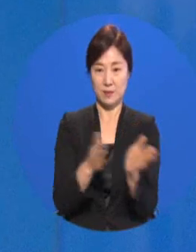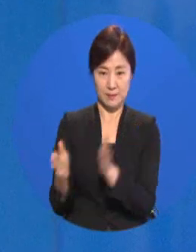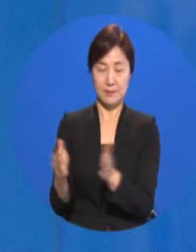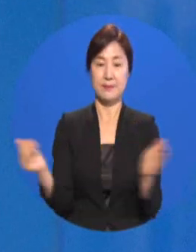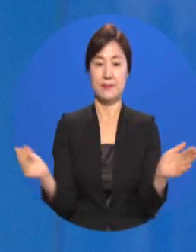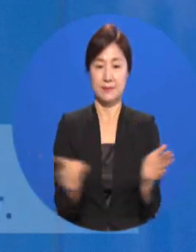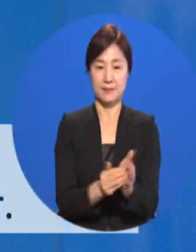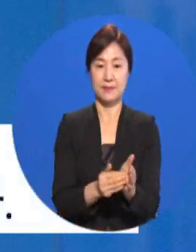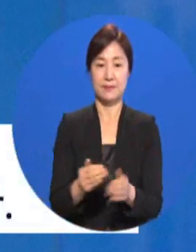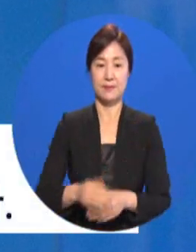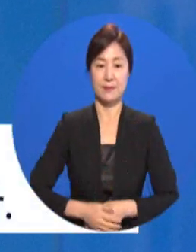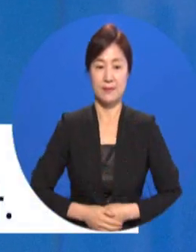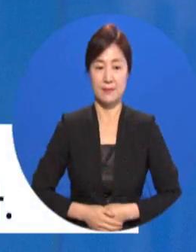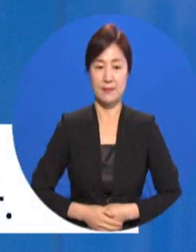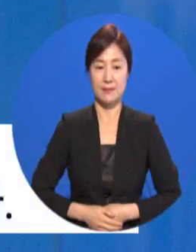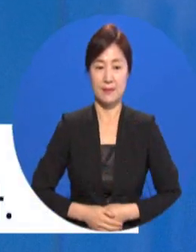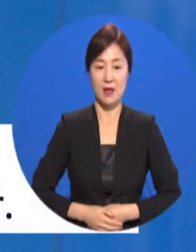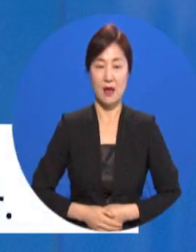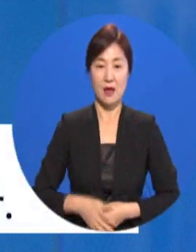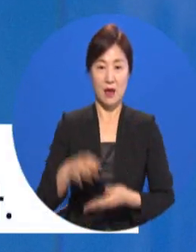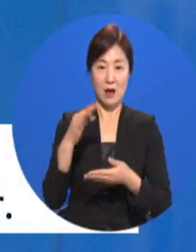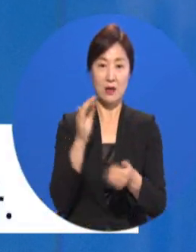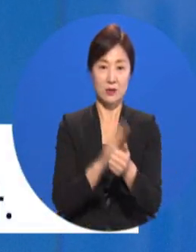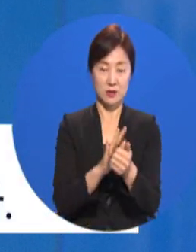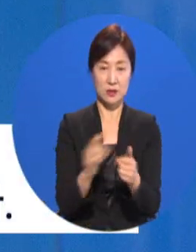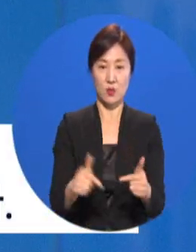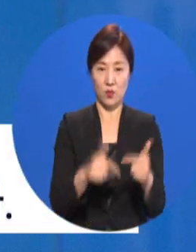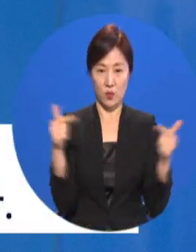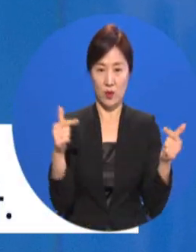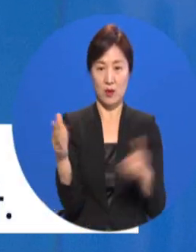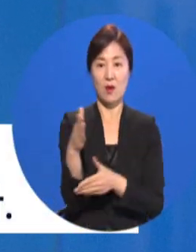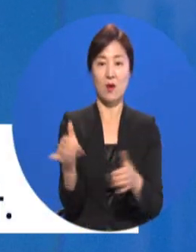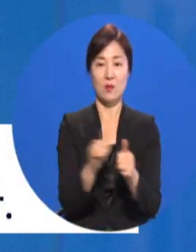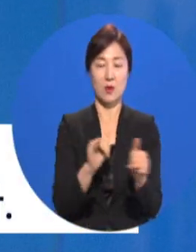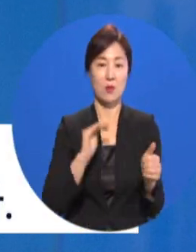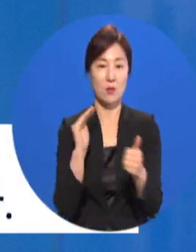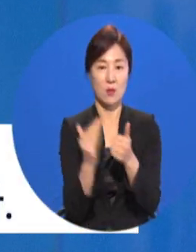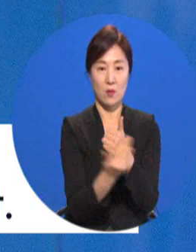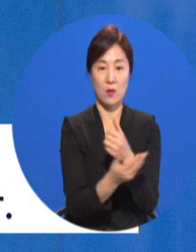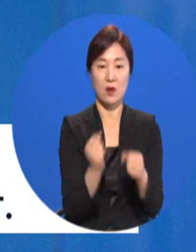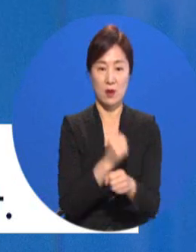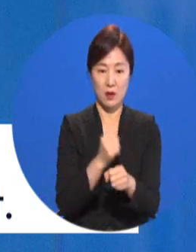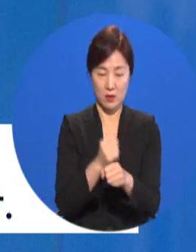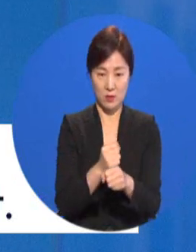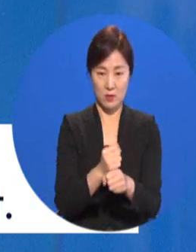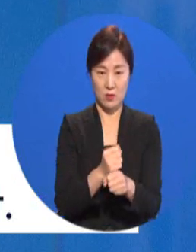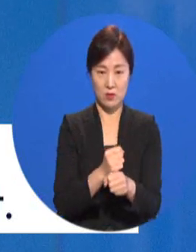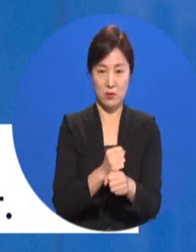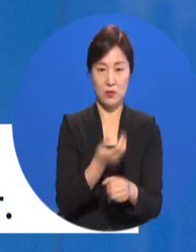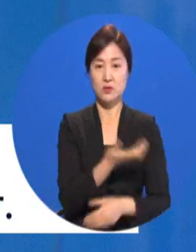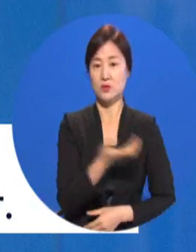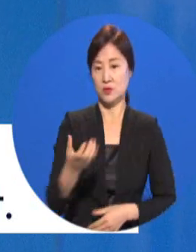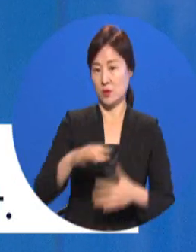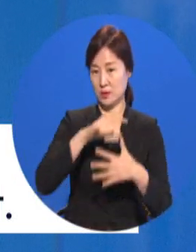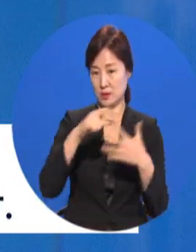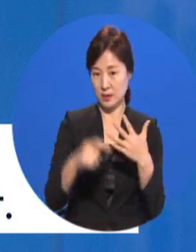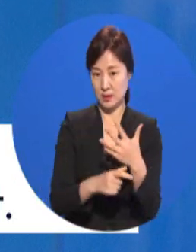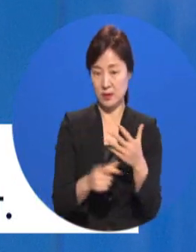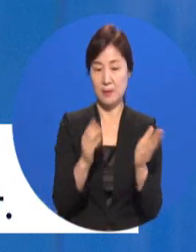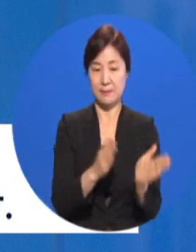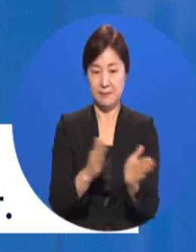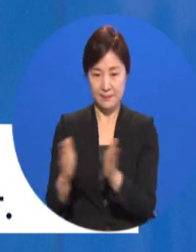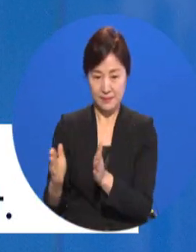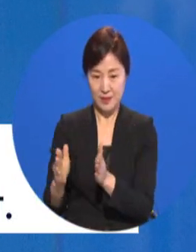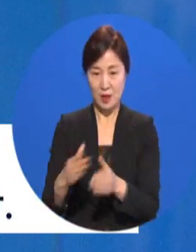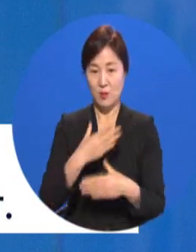확대로 생산자를 뭐 하고 6동 짓을 확립하여 보다 편리하게 2판